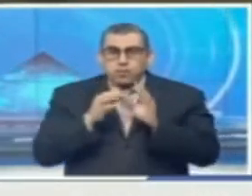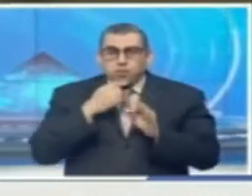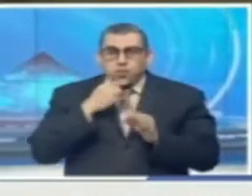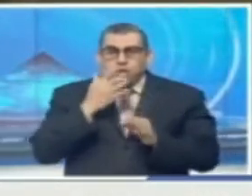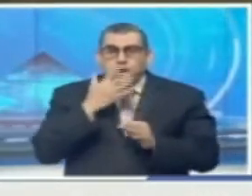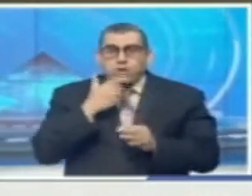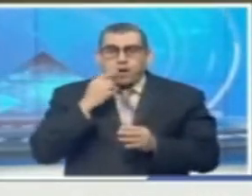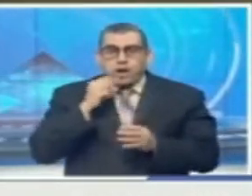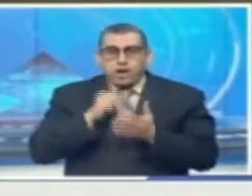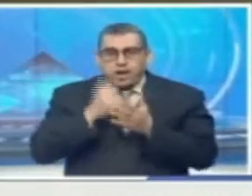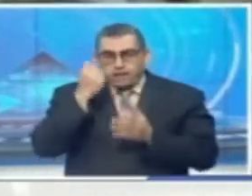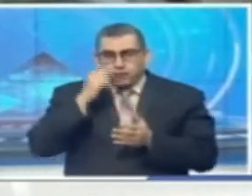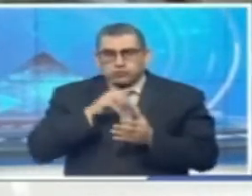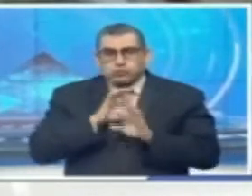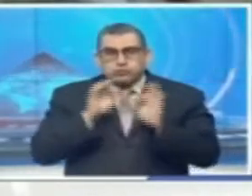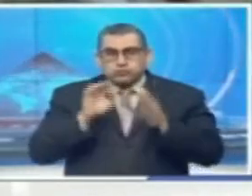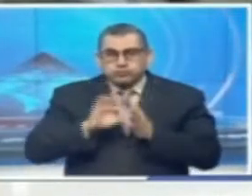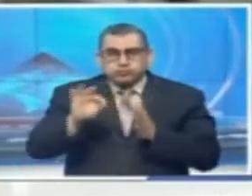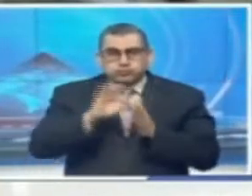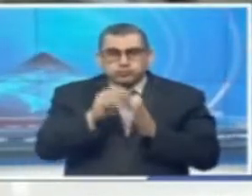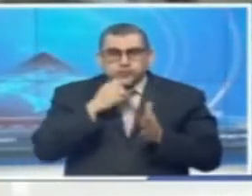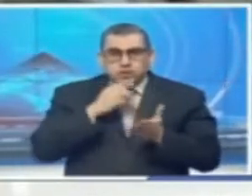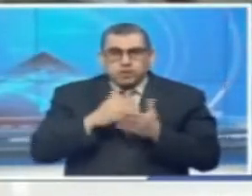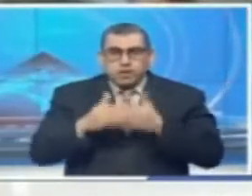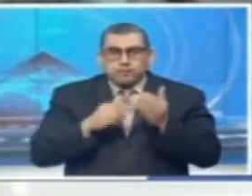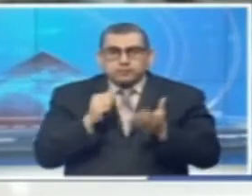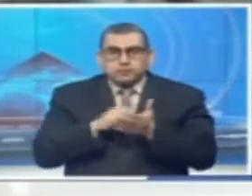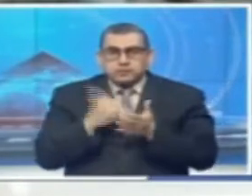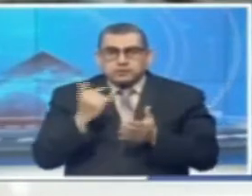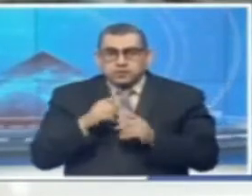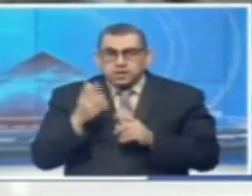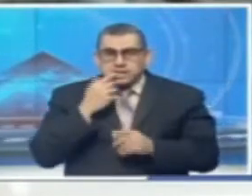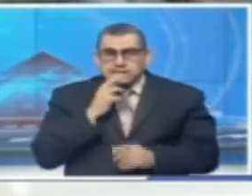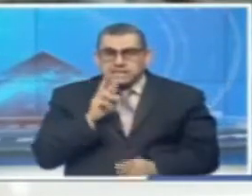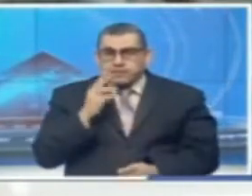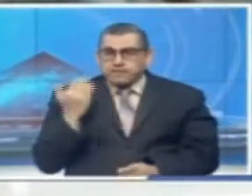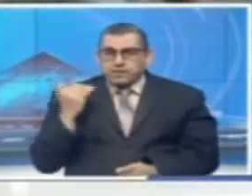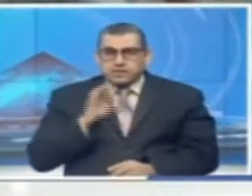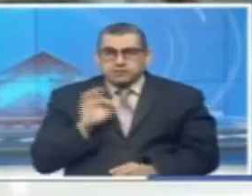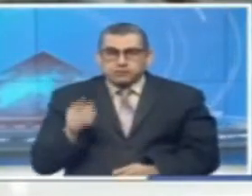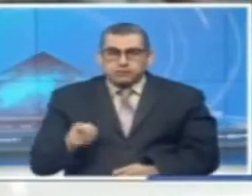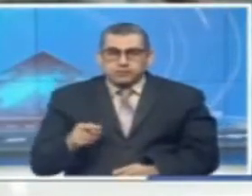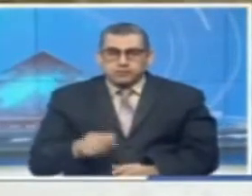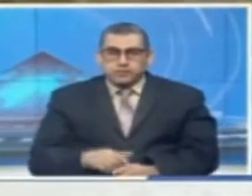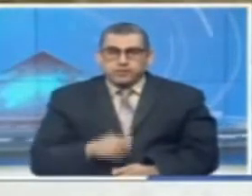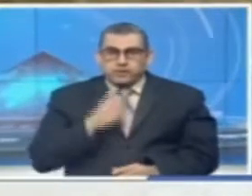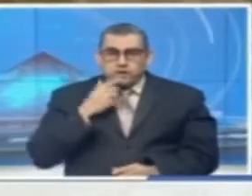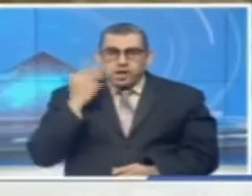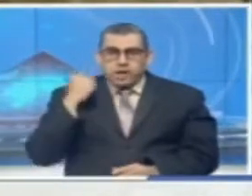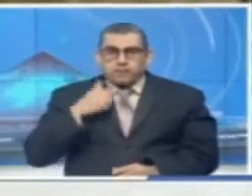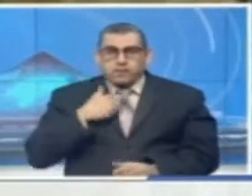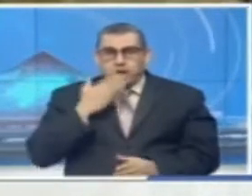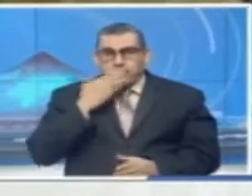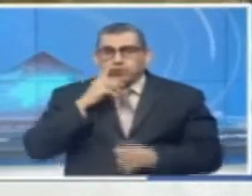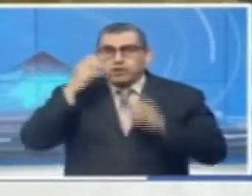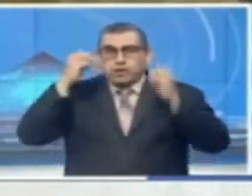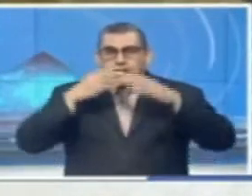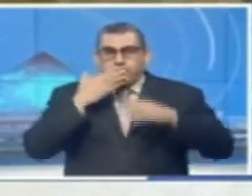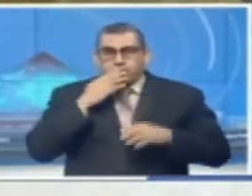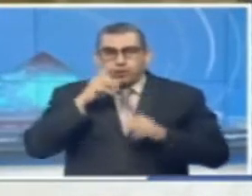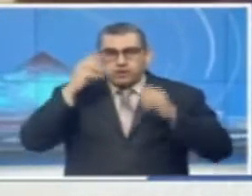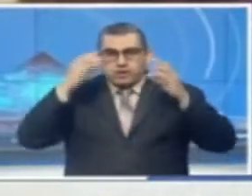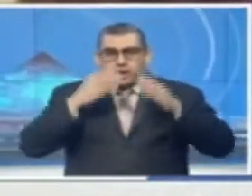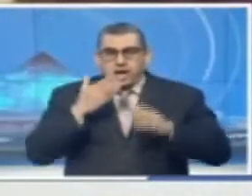وحدة سكنية تم توصيل الغاز الطبيعي إليها خلال السبع سنوات الماضية. نعمة من عند ربنا،